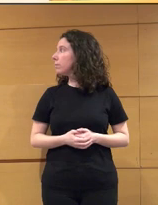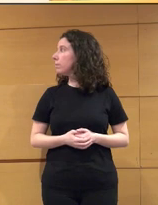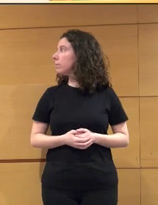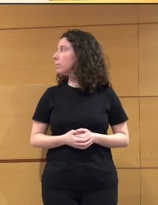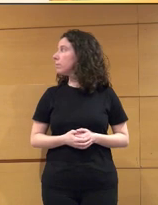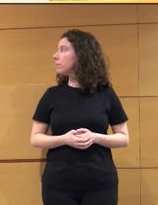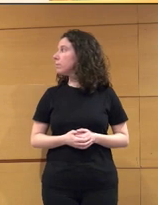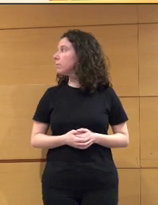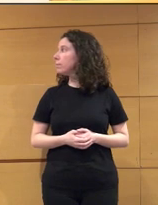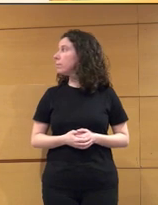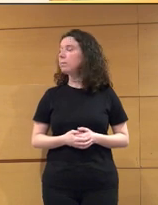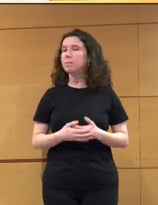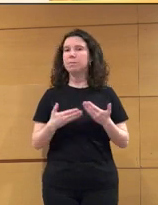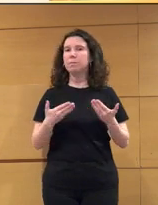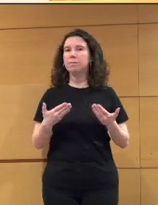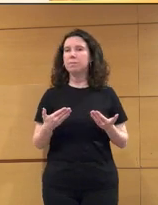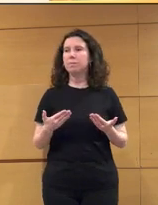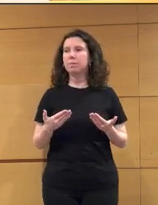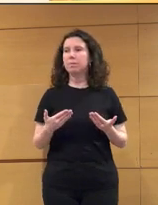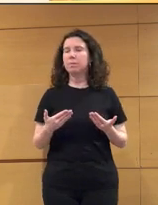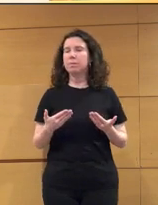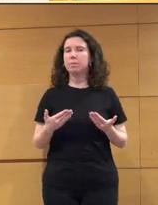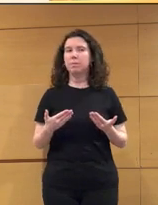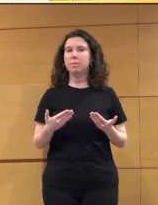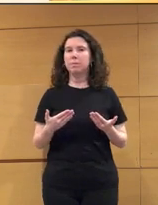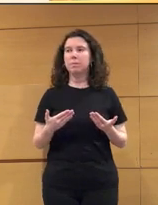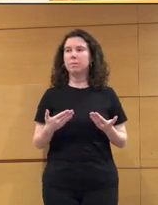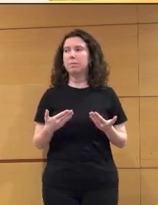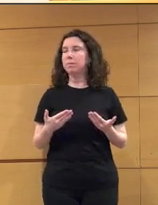Doncs, sense més, passem a la taula rodona.